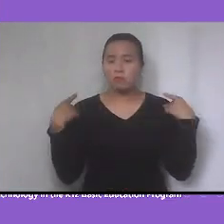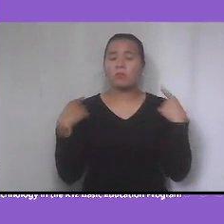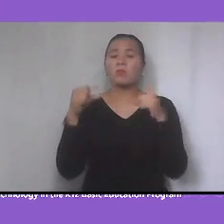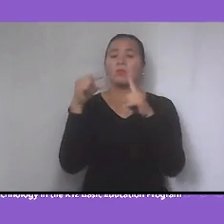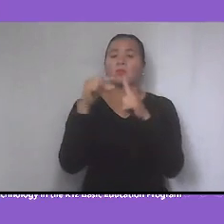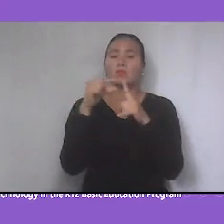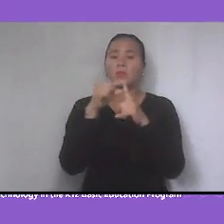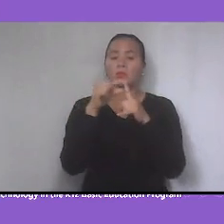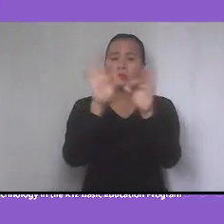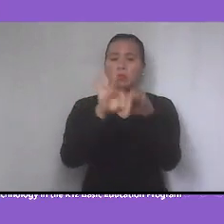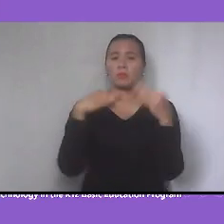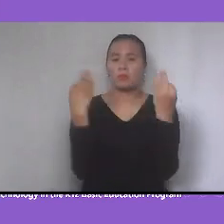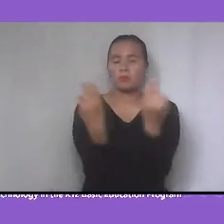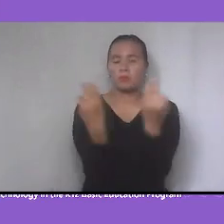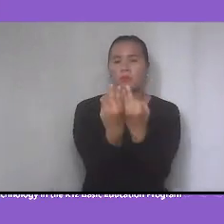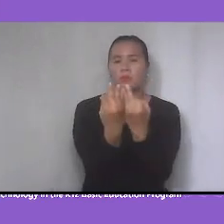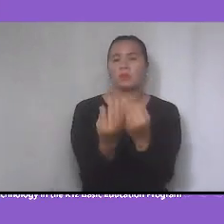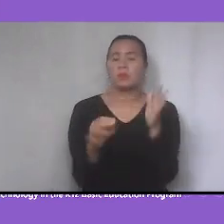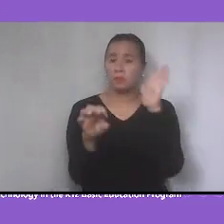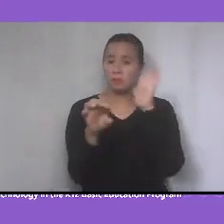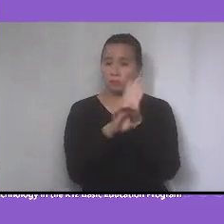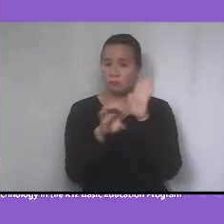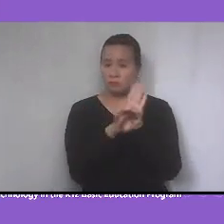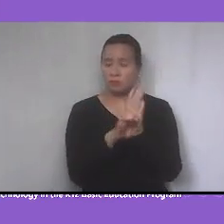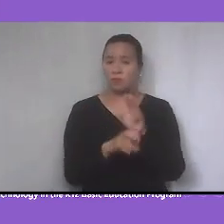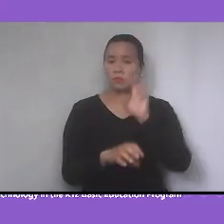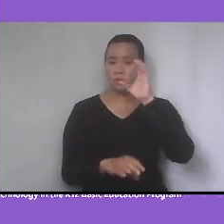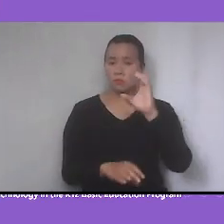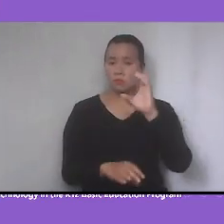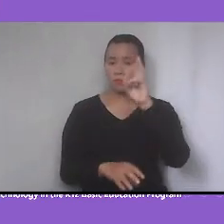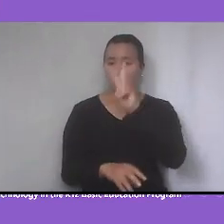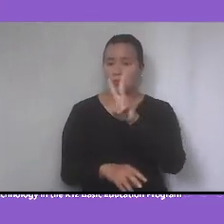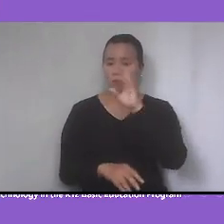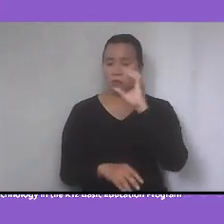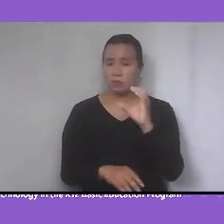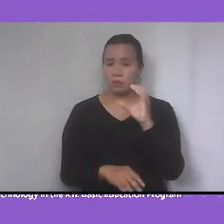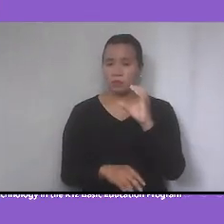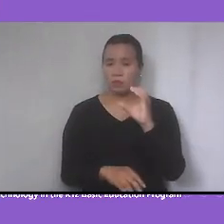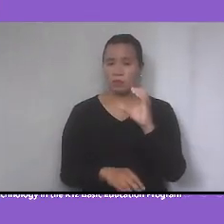wikang English na kunyari, ang CBC words natin ay na